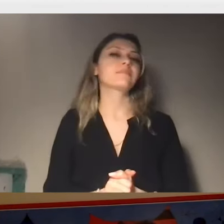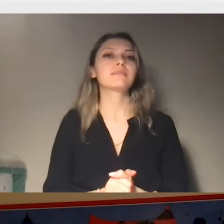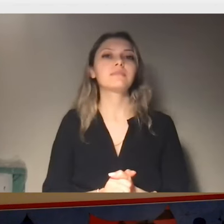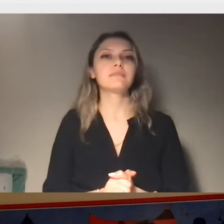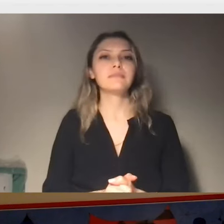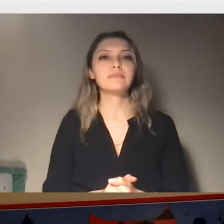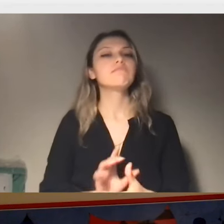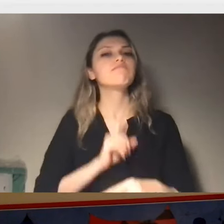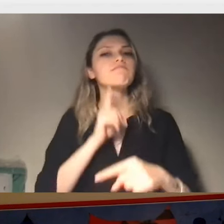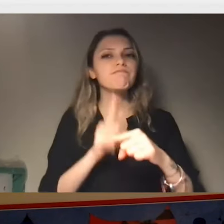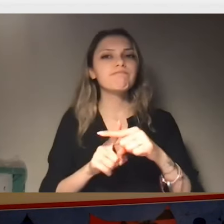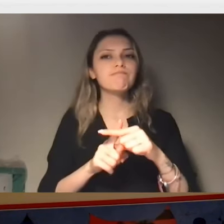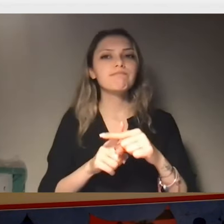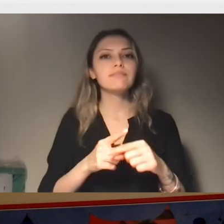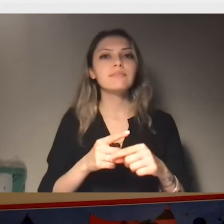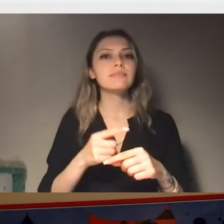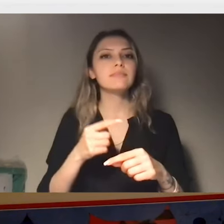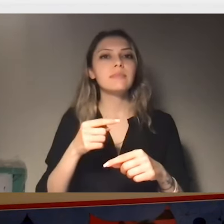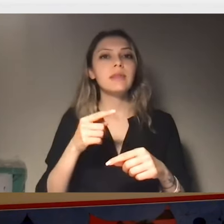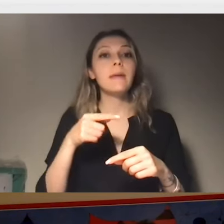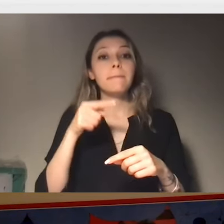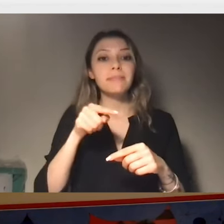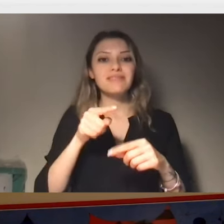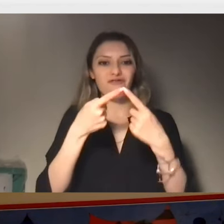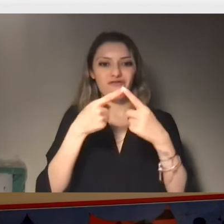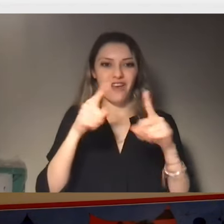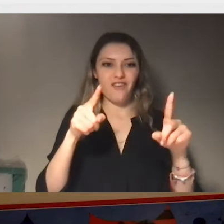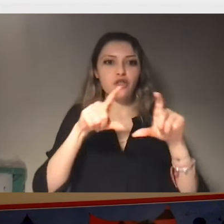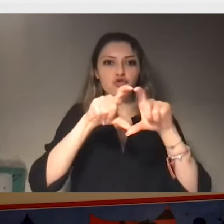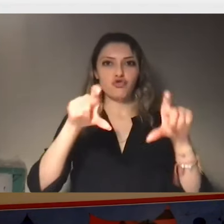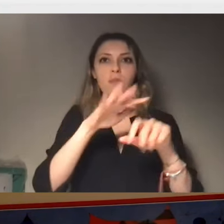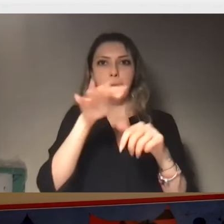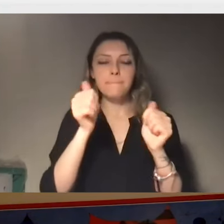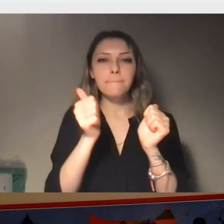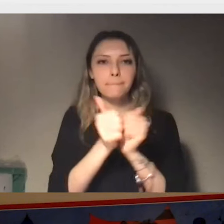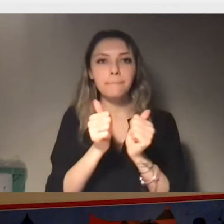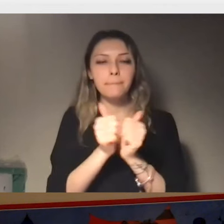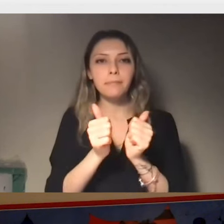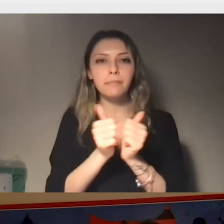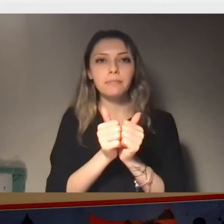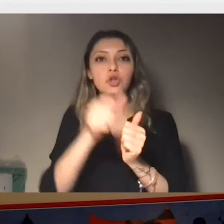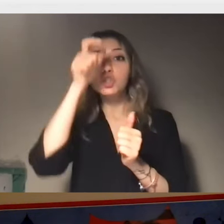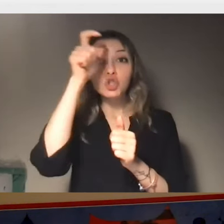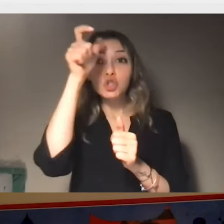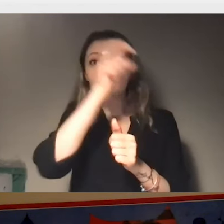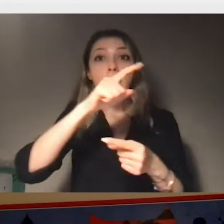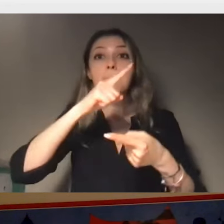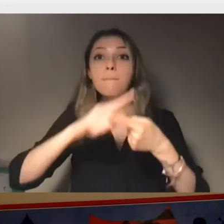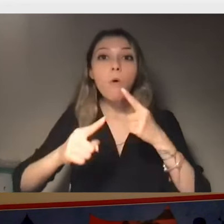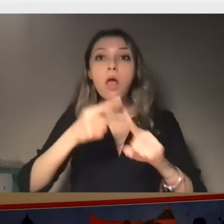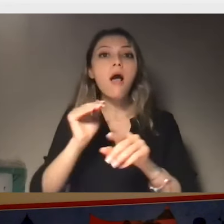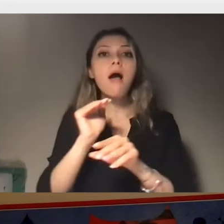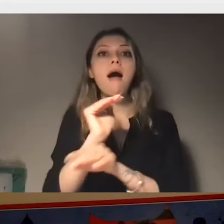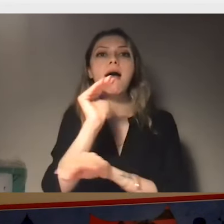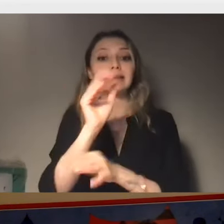zamanda sekreter yasası ve örgütleri üzerinden aslında Türkiye'nin politik hayatını, insan